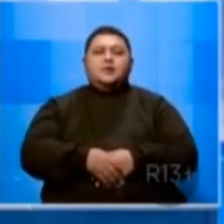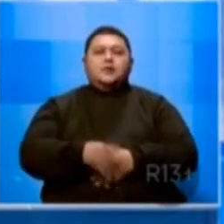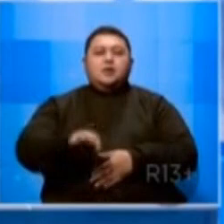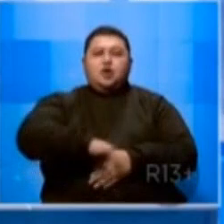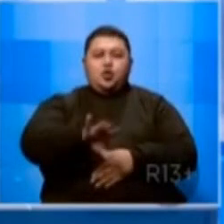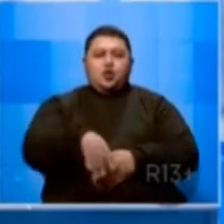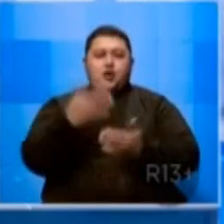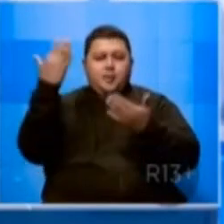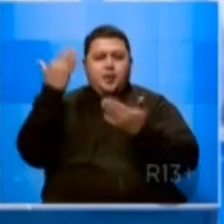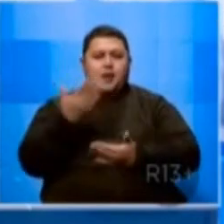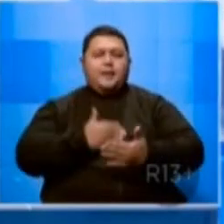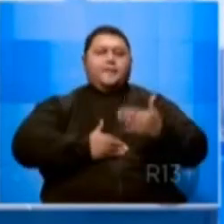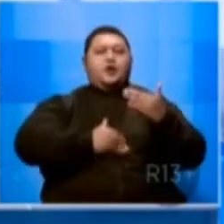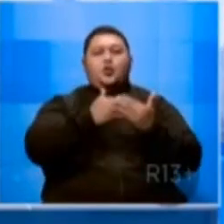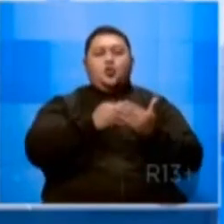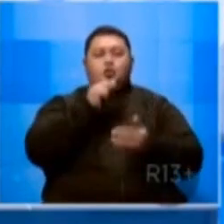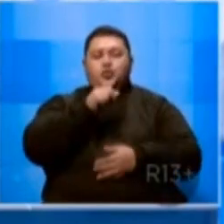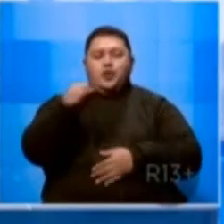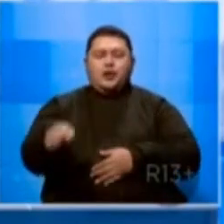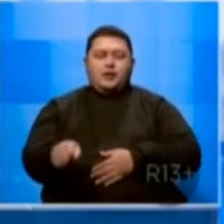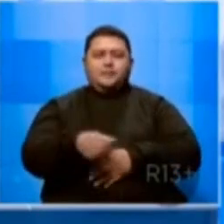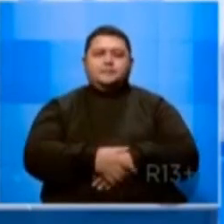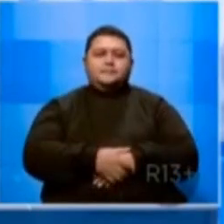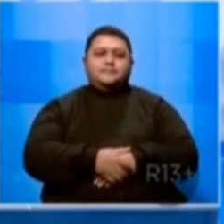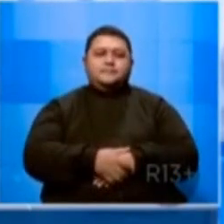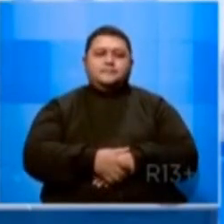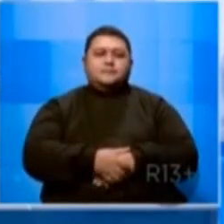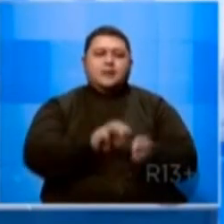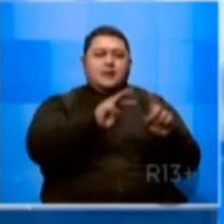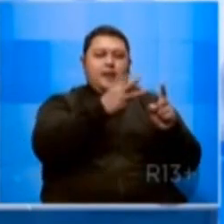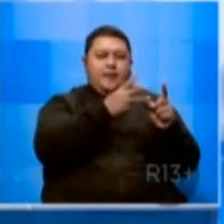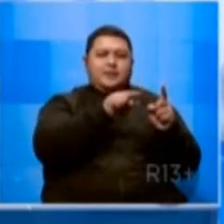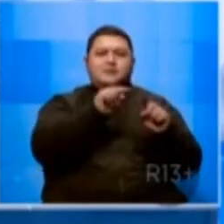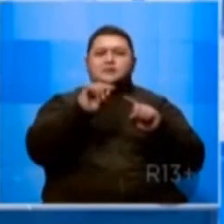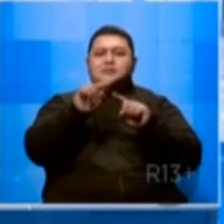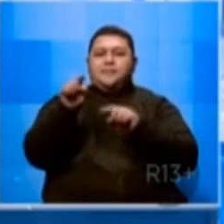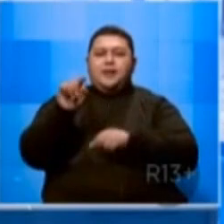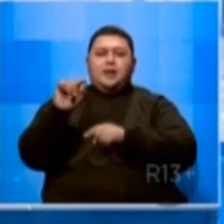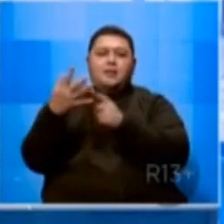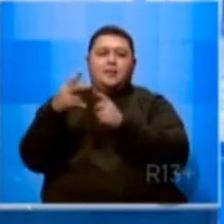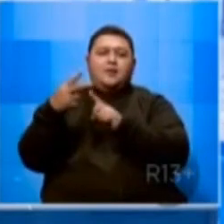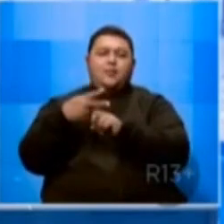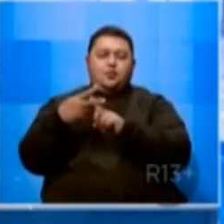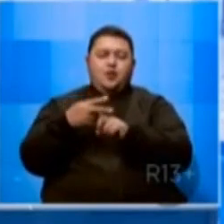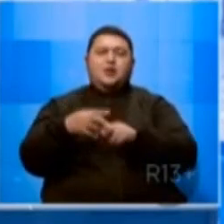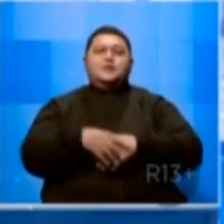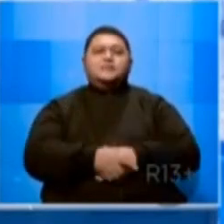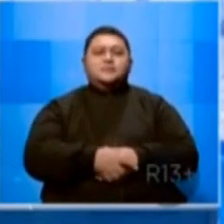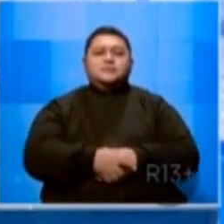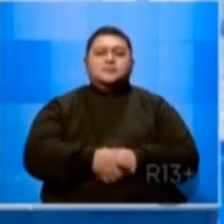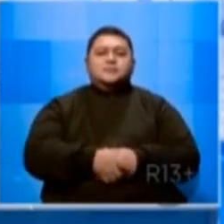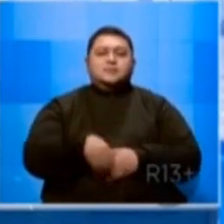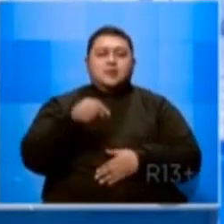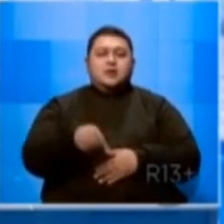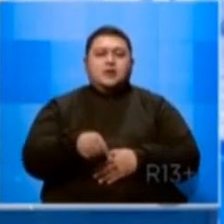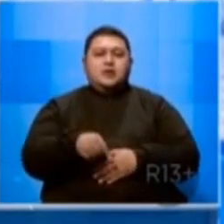berharap penuh kepada mahasiswa ketika hari ini mulai tanggal 13 Februari 14 Februari dan hari ini ini adalah